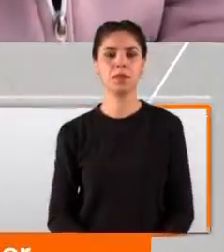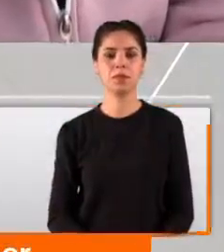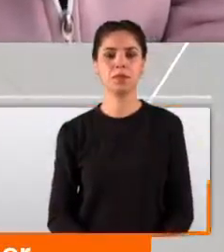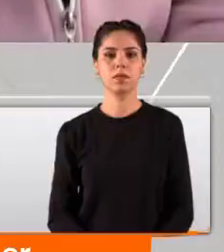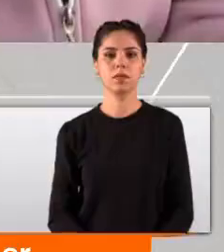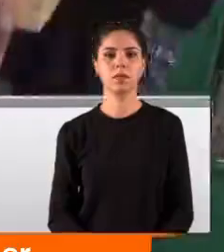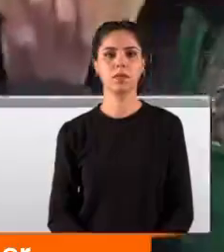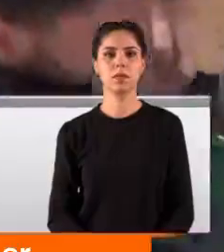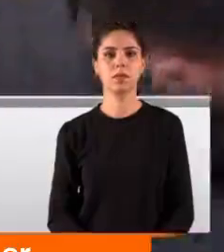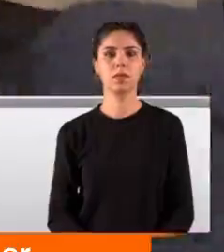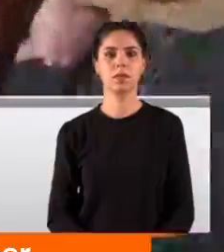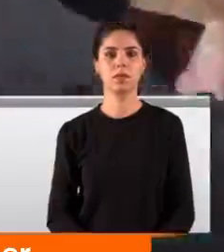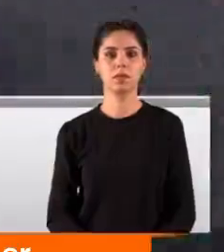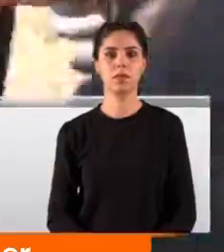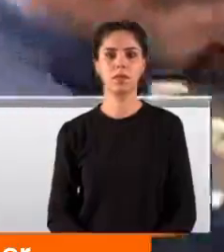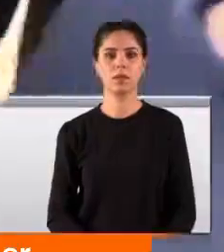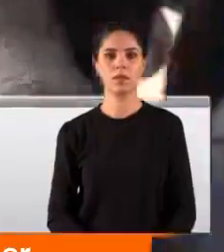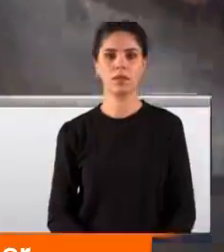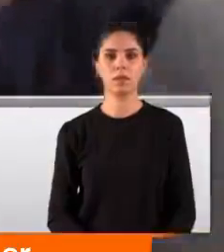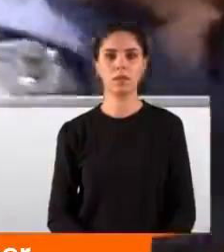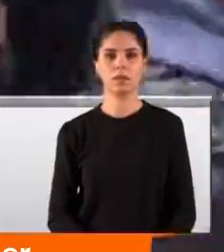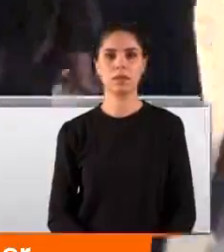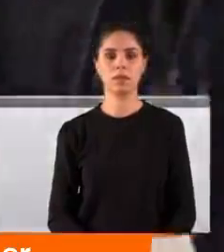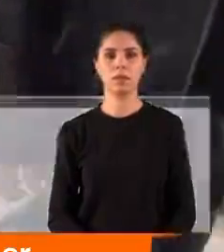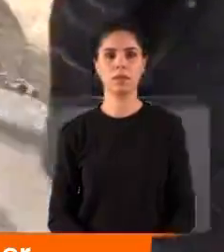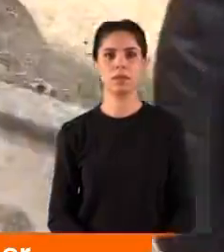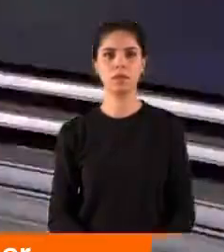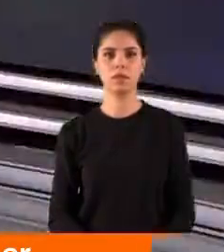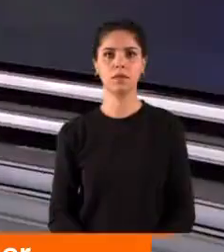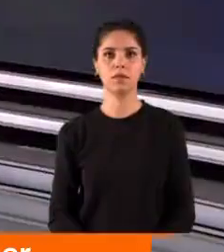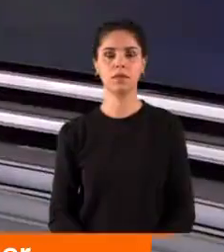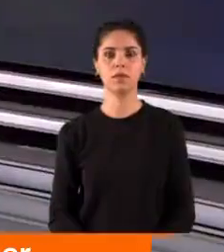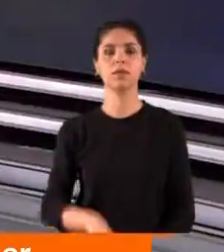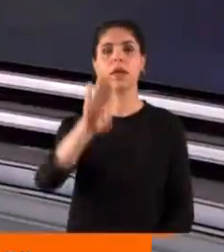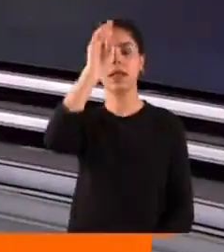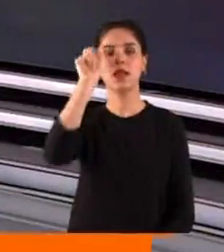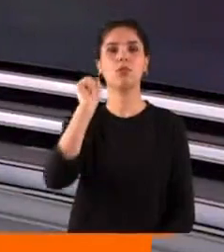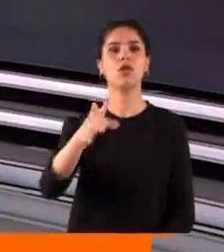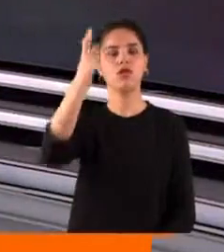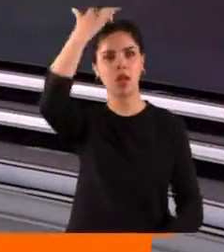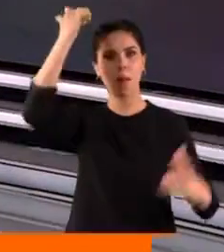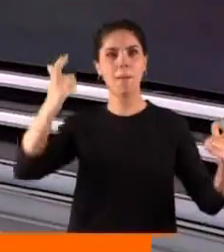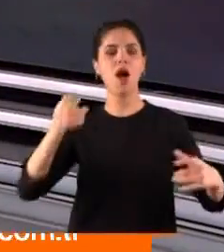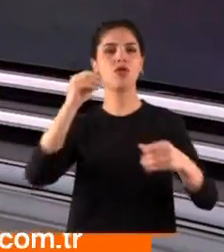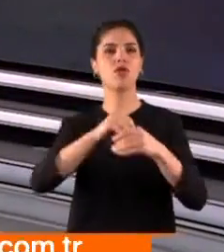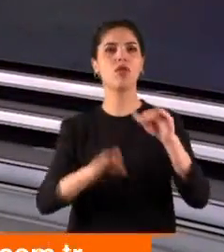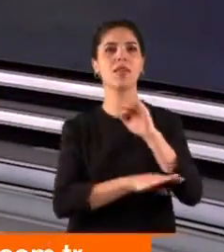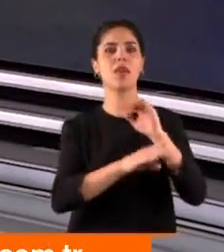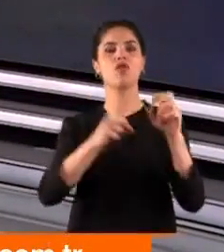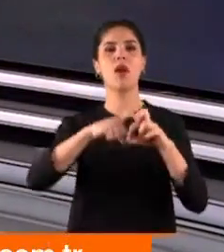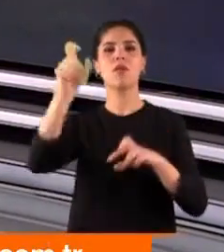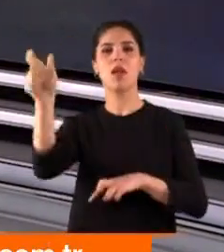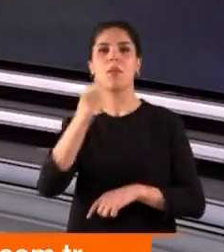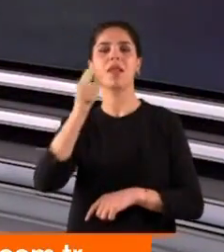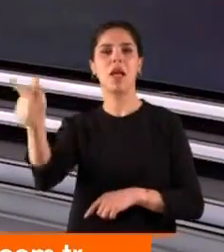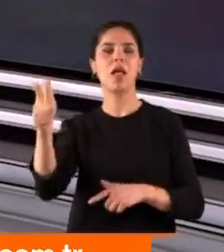yaptı bunu, bu öğrenilsin. İstanbul Bağcılar'da yaşayan Ramazan Unat bir